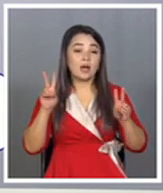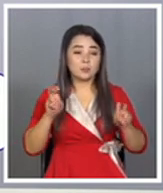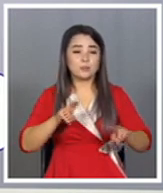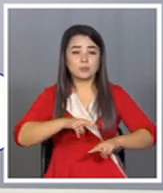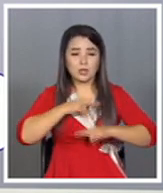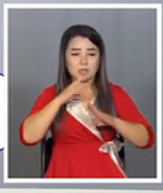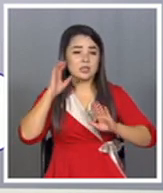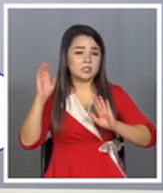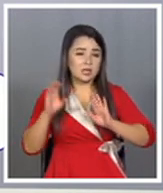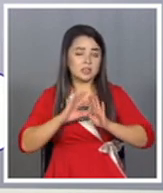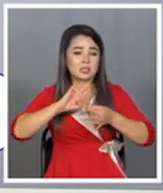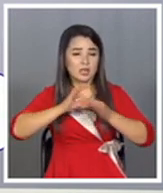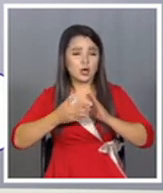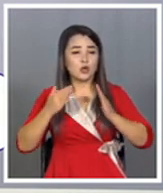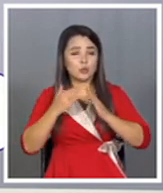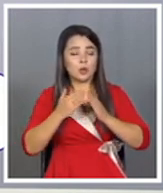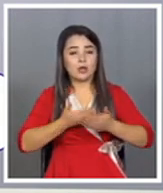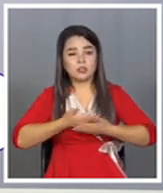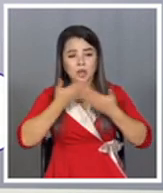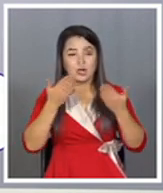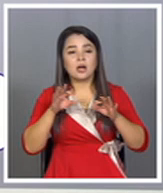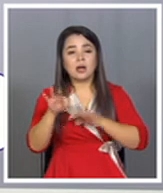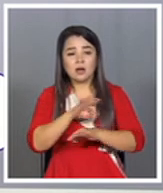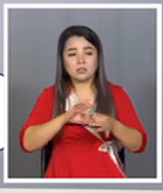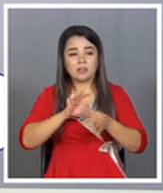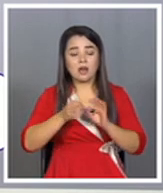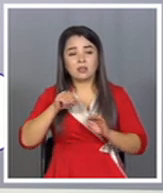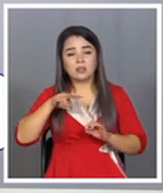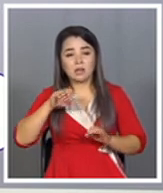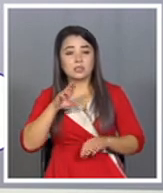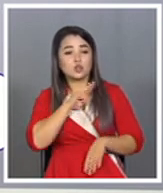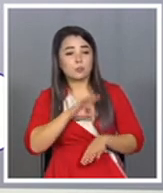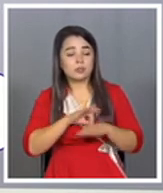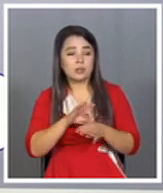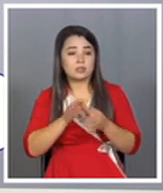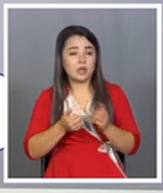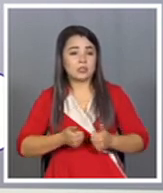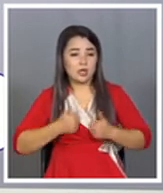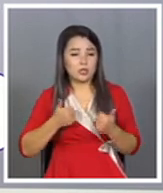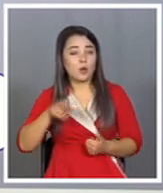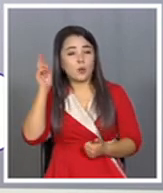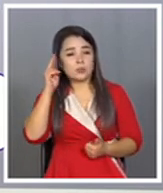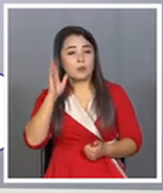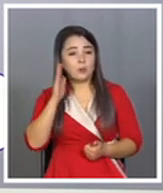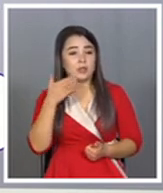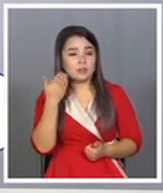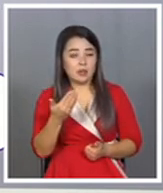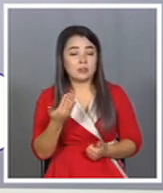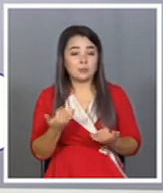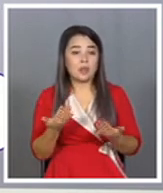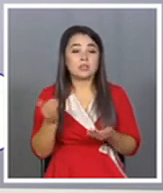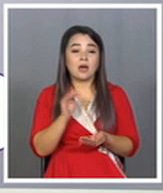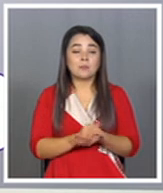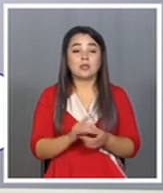өте мұқият, үйде атласпен жұмыс істеп, мұқият оқып отырыңыздар. Сонымен біз бүгін сіздермен немен